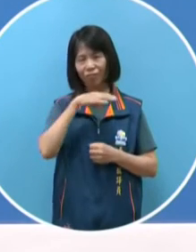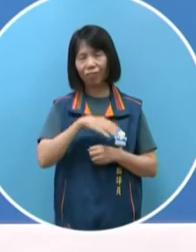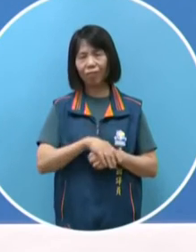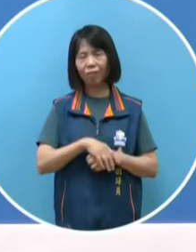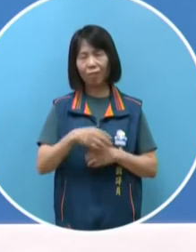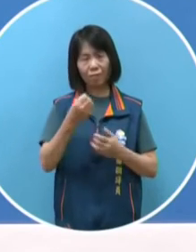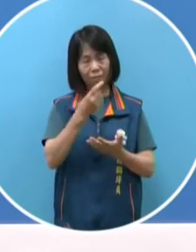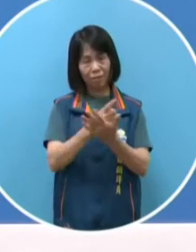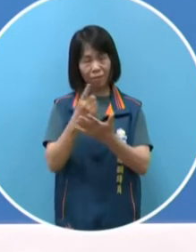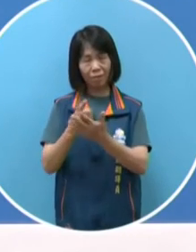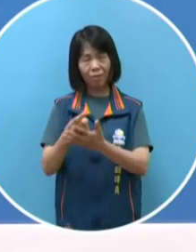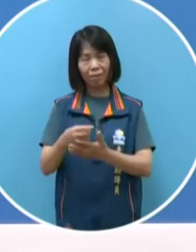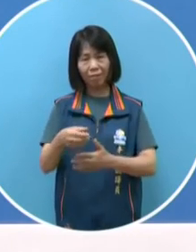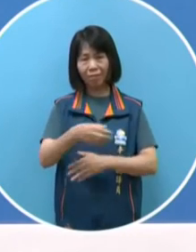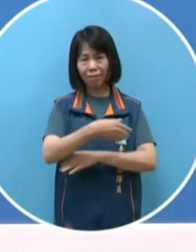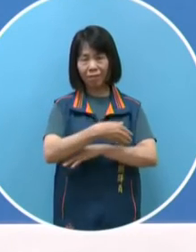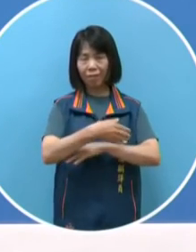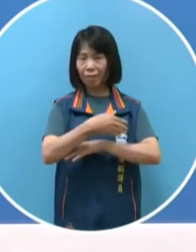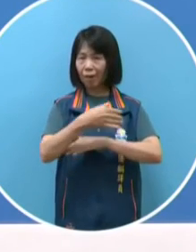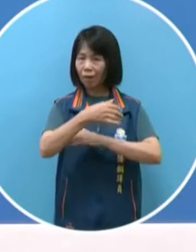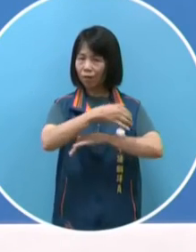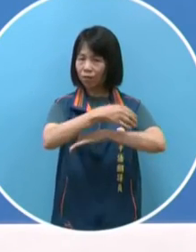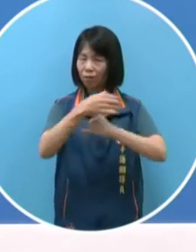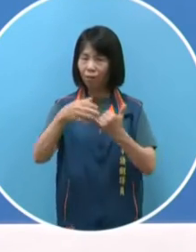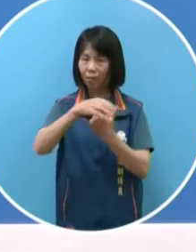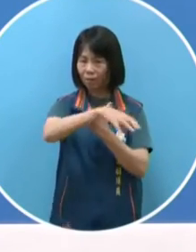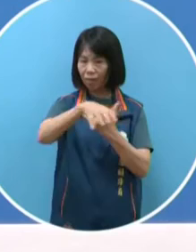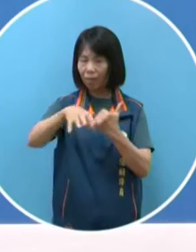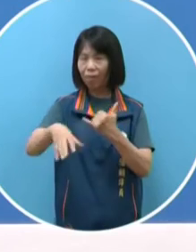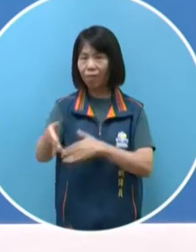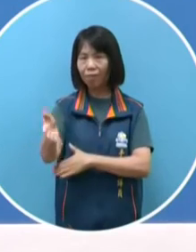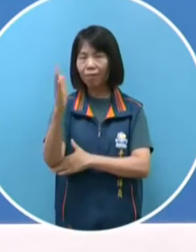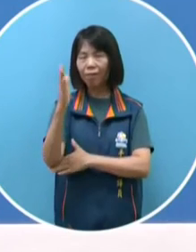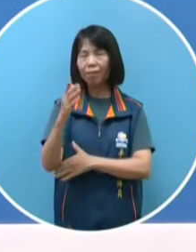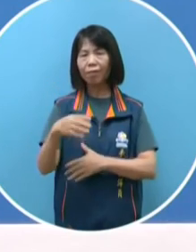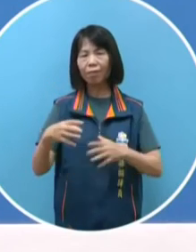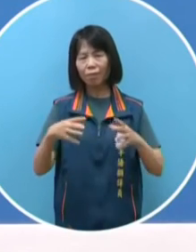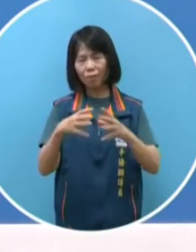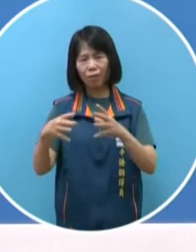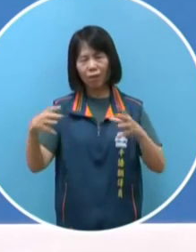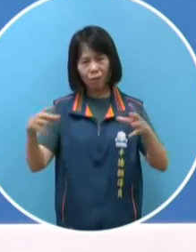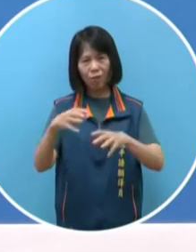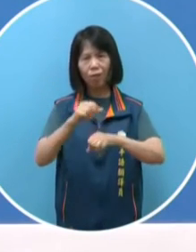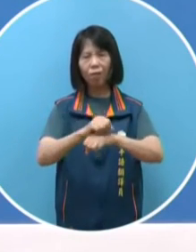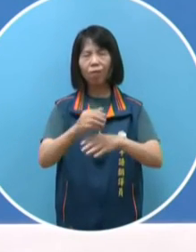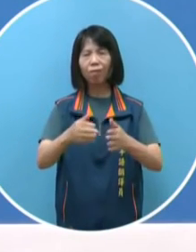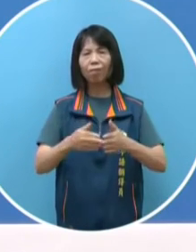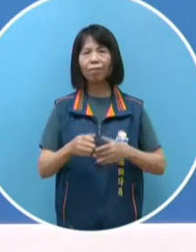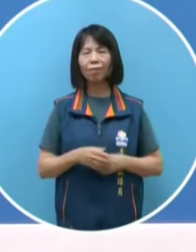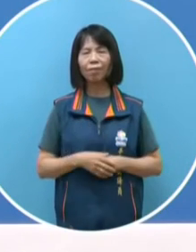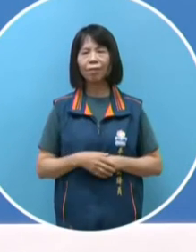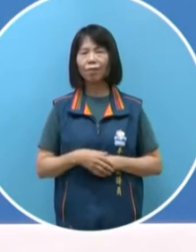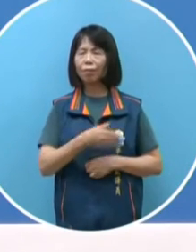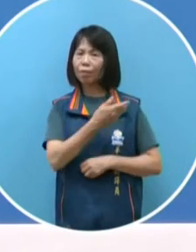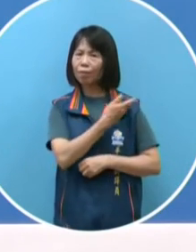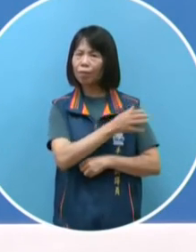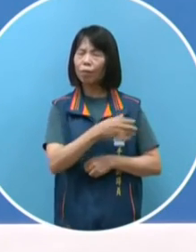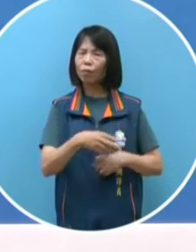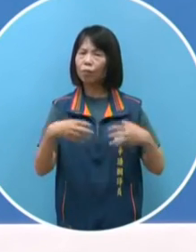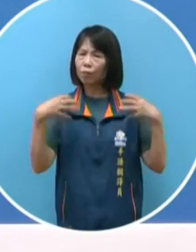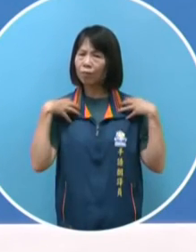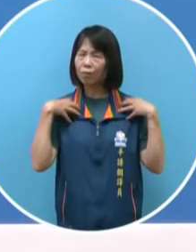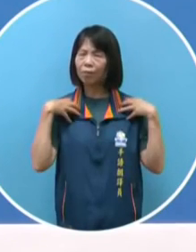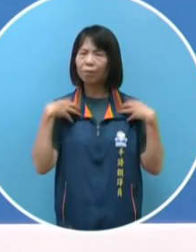府都是一个团队，我们必须要一起来互相的合作。所以无论主责单位